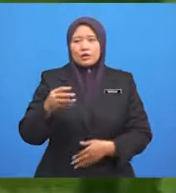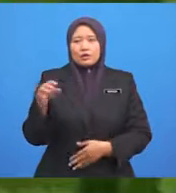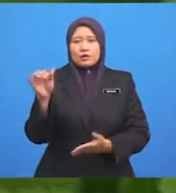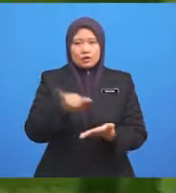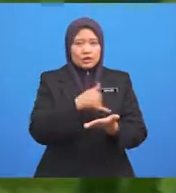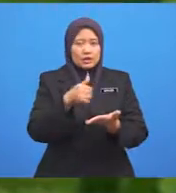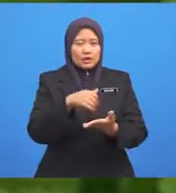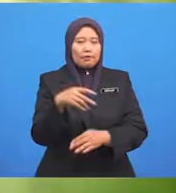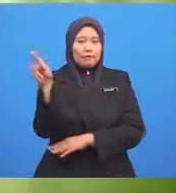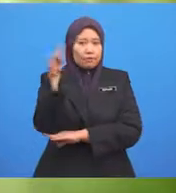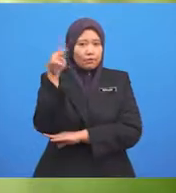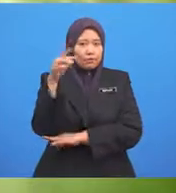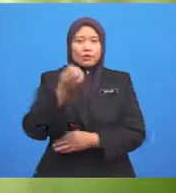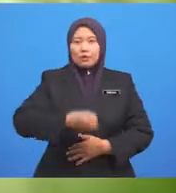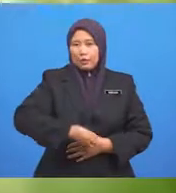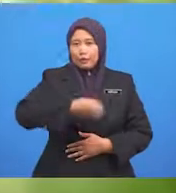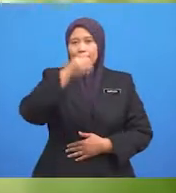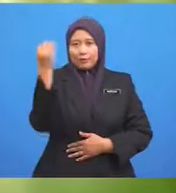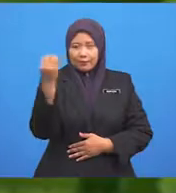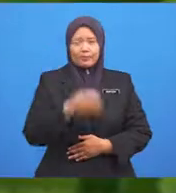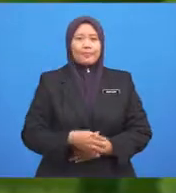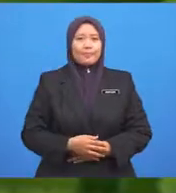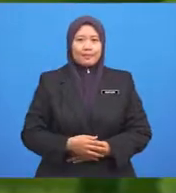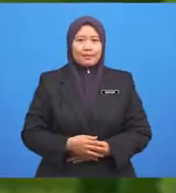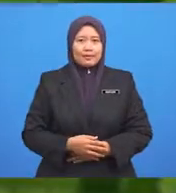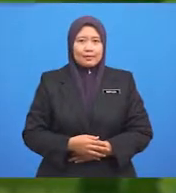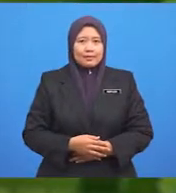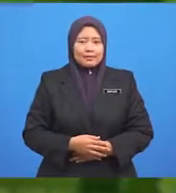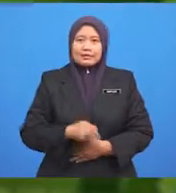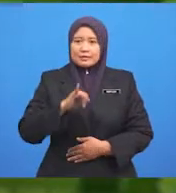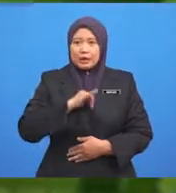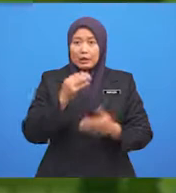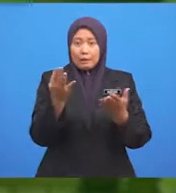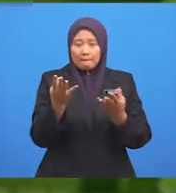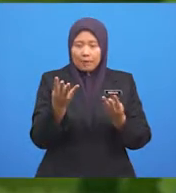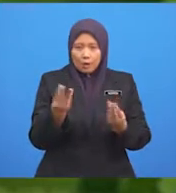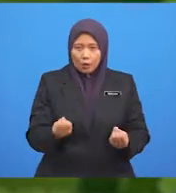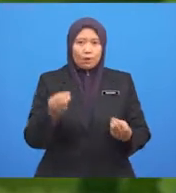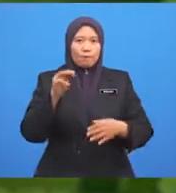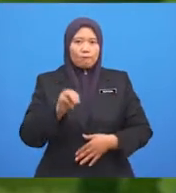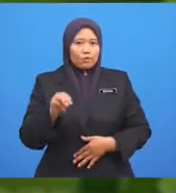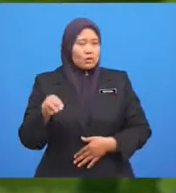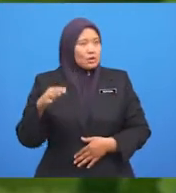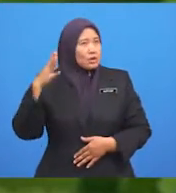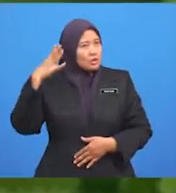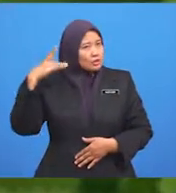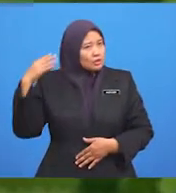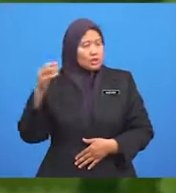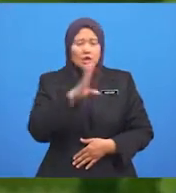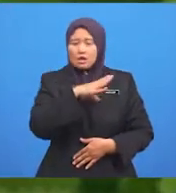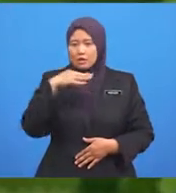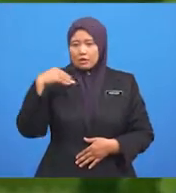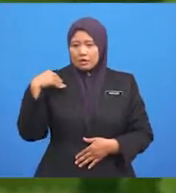disampaikan oleh pengarang. Terlebih dahulu, cikgu mahu murid-murid mendengar dan